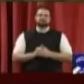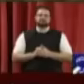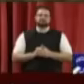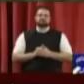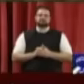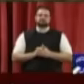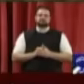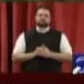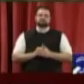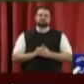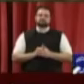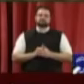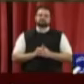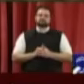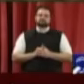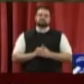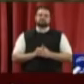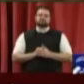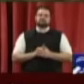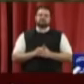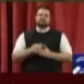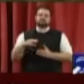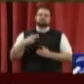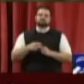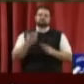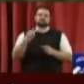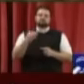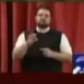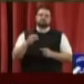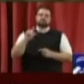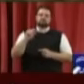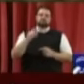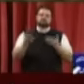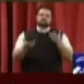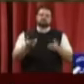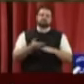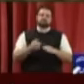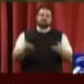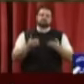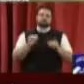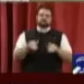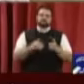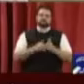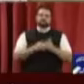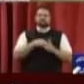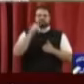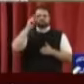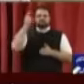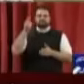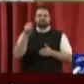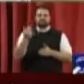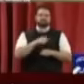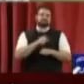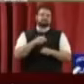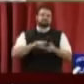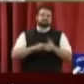avea vătăriți, da? Sunt cu 10-20 kilogram mai ușoară. Că tu vrei. Și în cât timp se rezolvă?